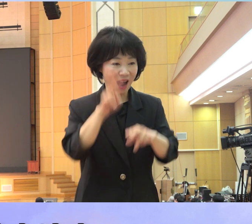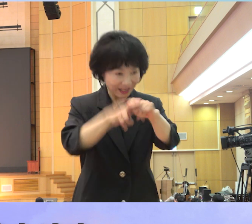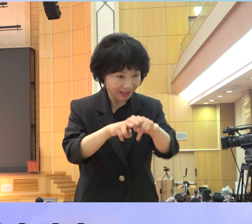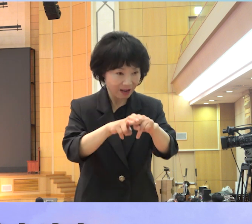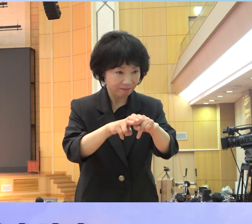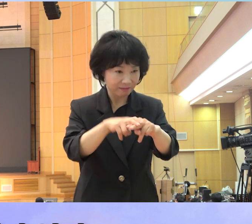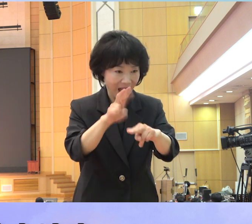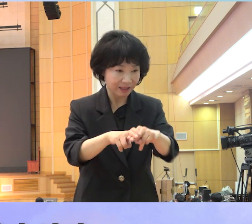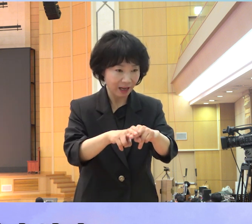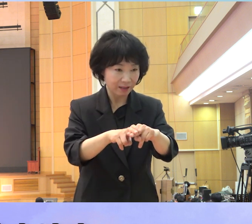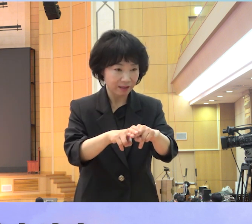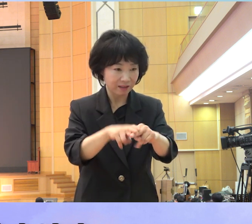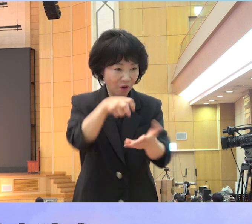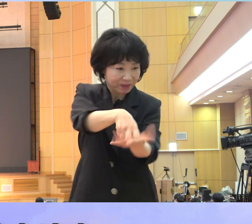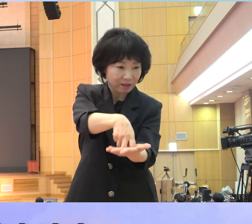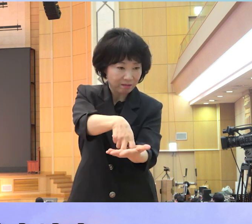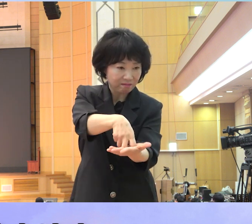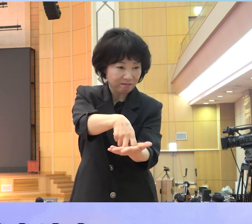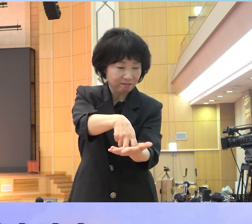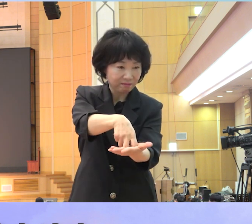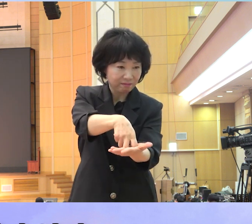앉아, 엎드려,